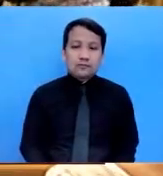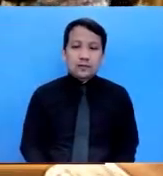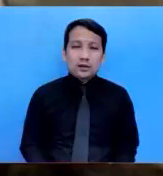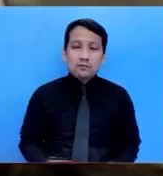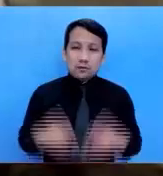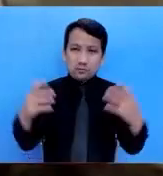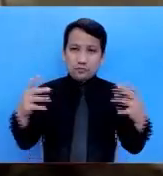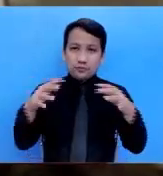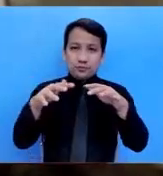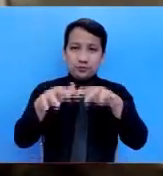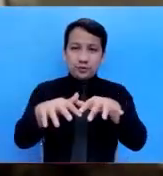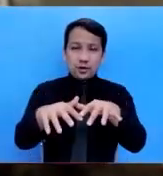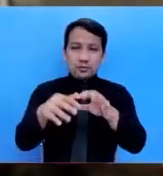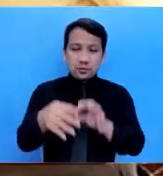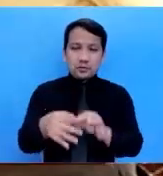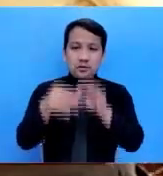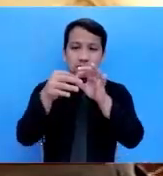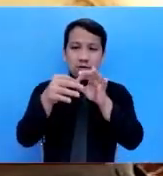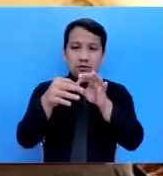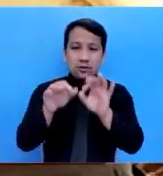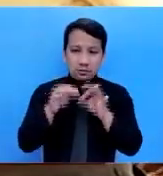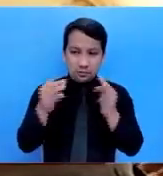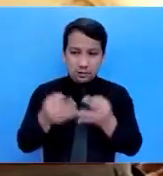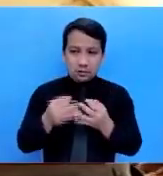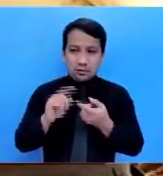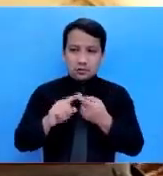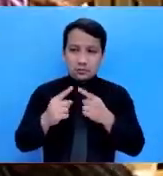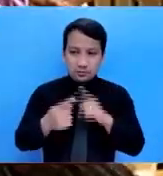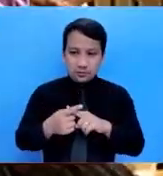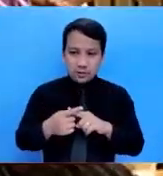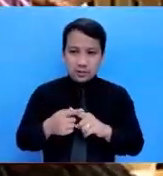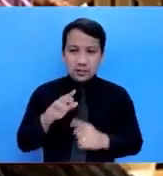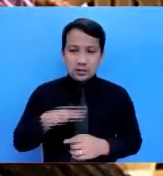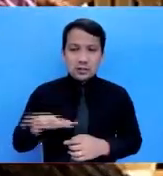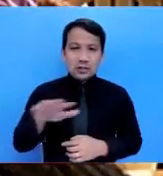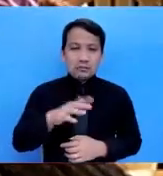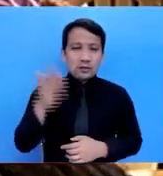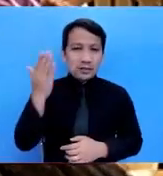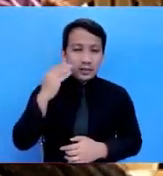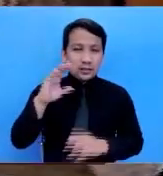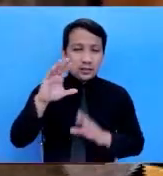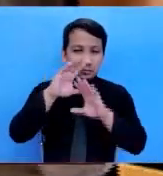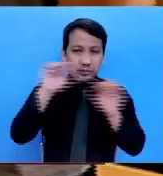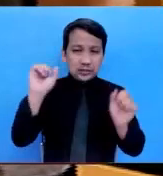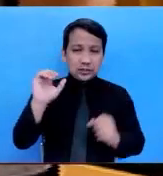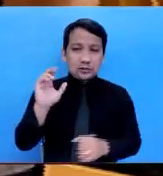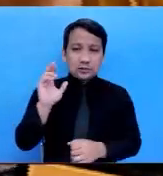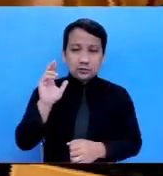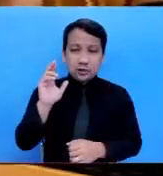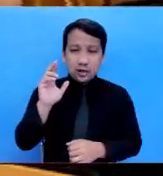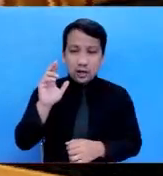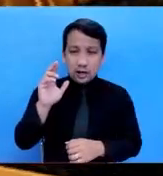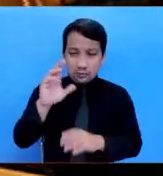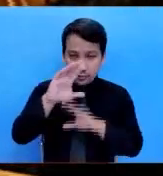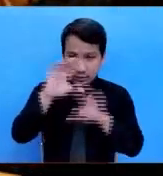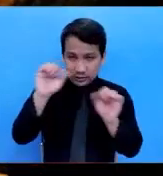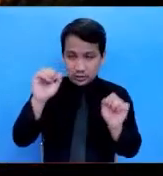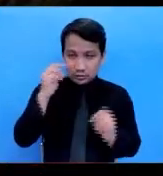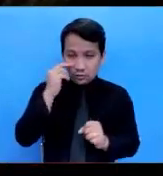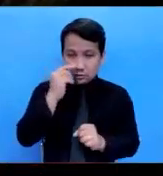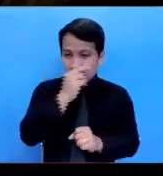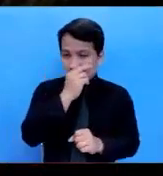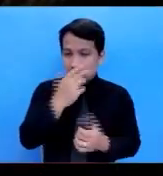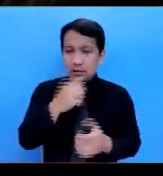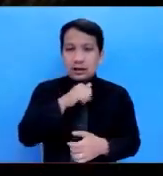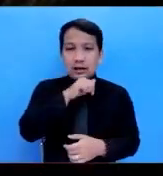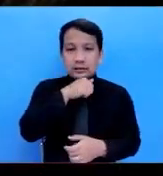Nagtipon-tipon sa isang misa ang mga kaanak, kaibigan at kaalyado ni dating Pangulong Noynoy Aquino sa The Church of Jesus sa Ateneo de Manila